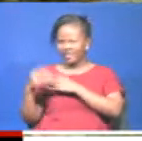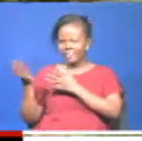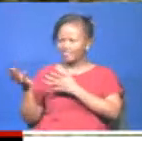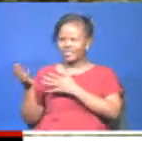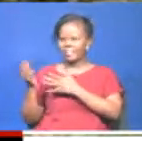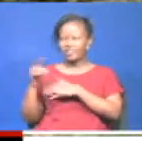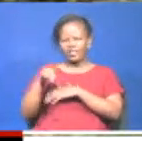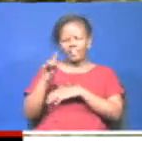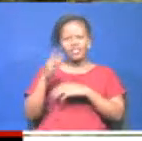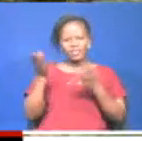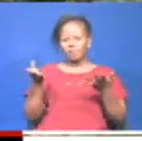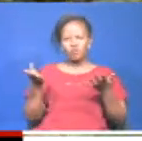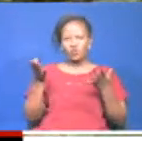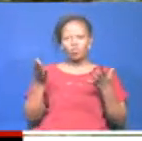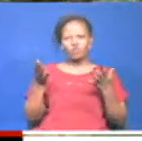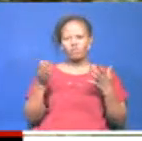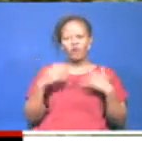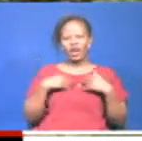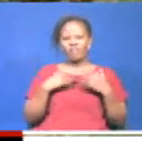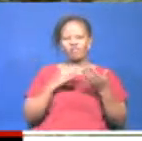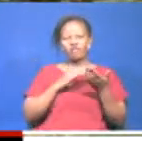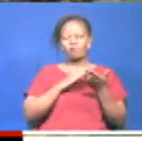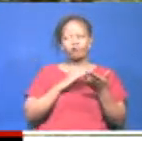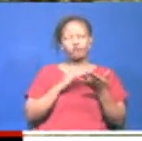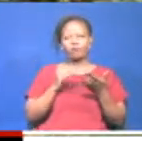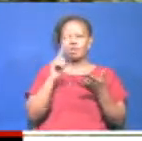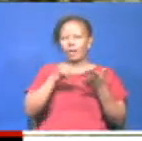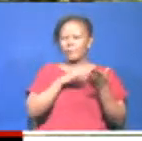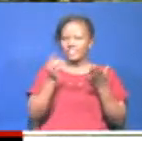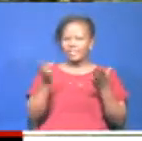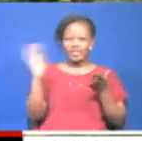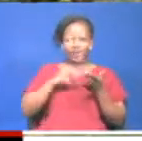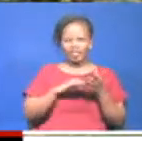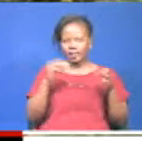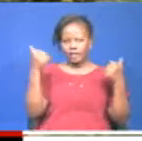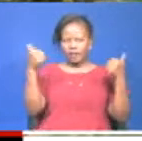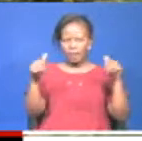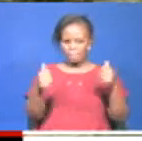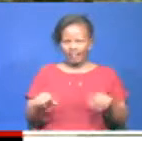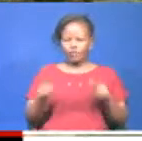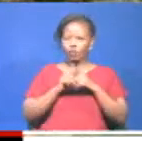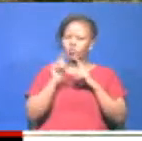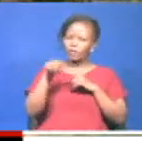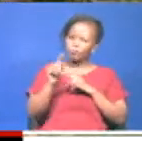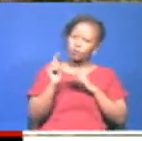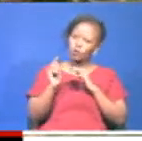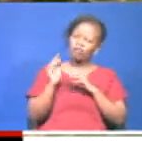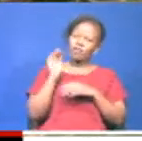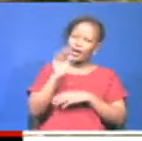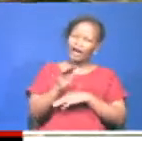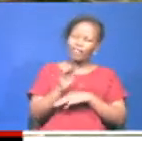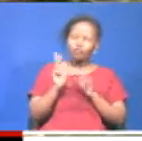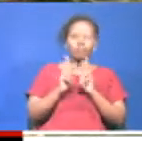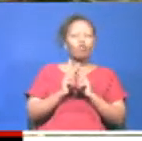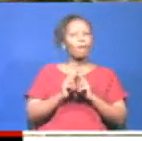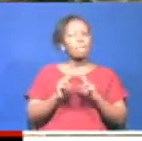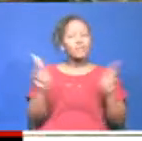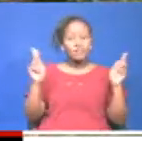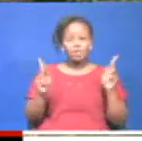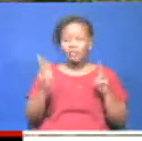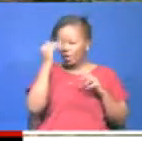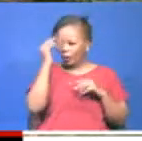akachafanya mambo ya kutokosea dena. Hata wenyewe wanaomba amani kwa sababu wanajua mahali